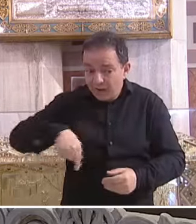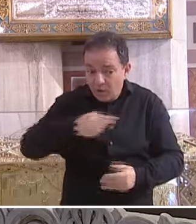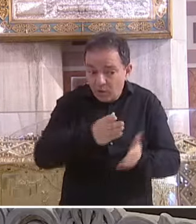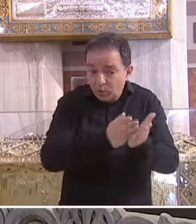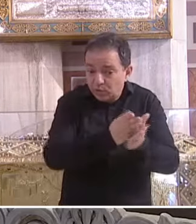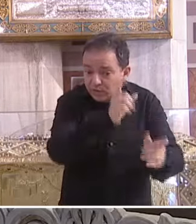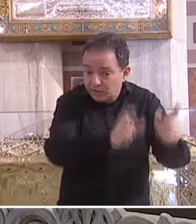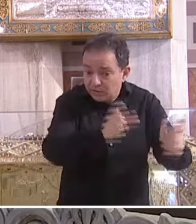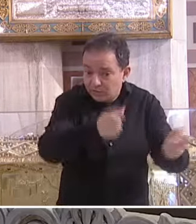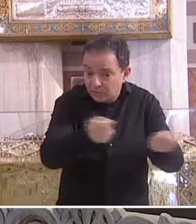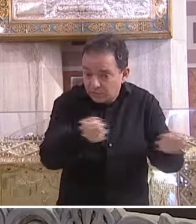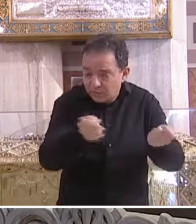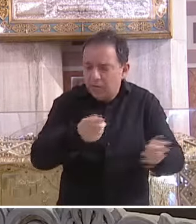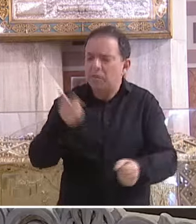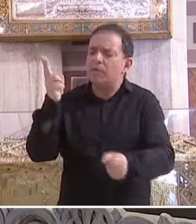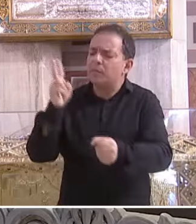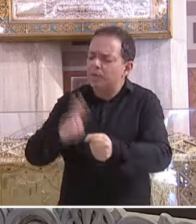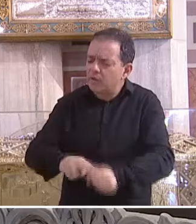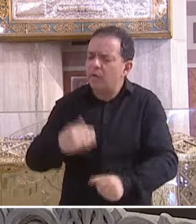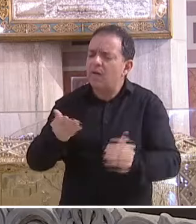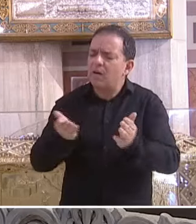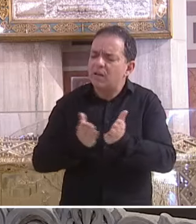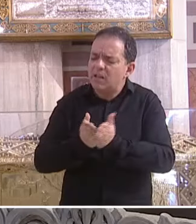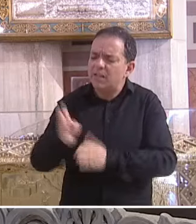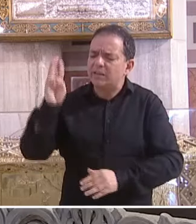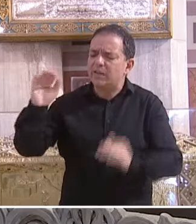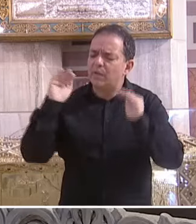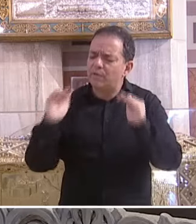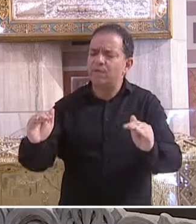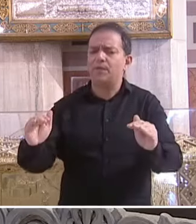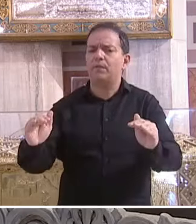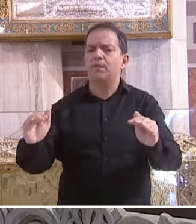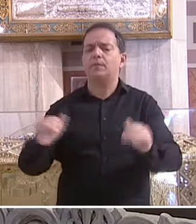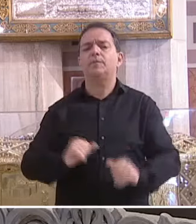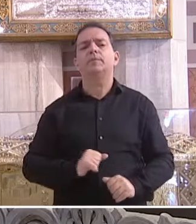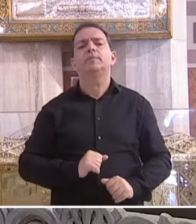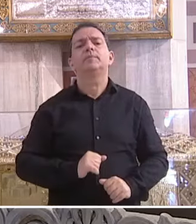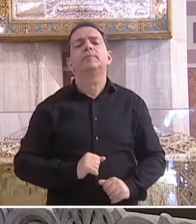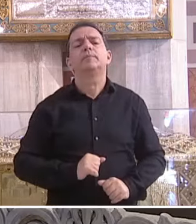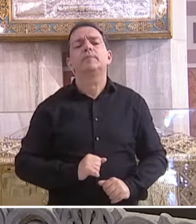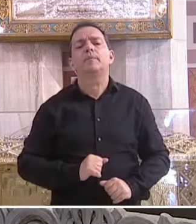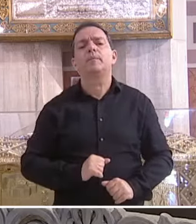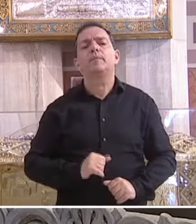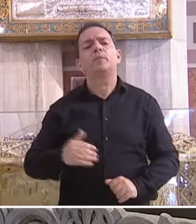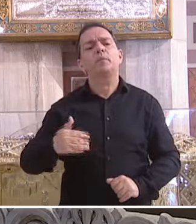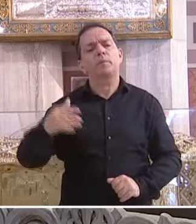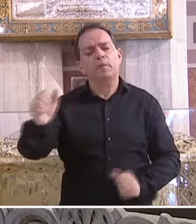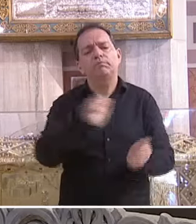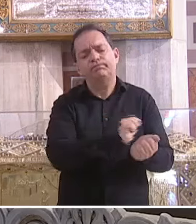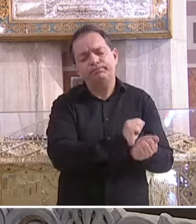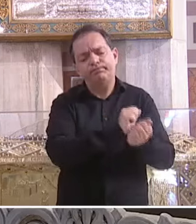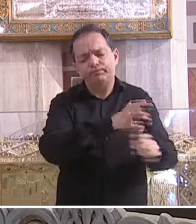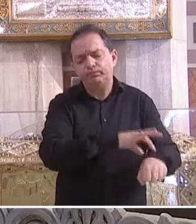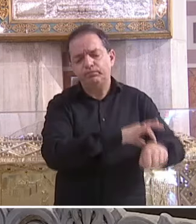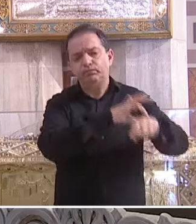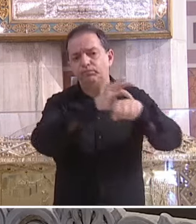Χριστιανών αποθνίσκει Χριστιανός». Λίγο αργότερα οδηγείται στην κεντρική πύλη